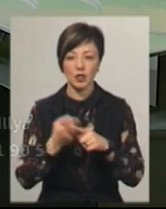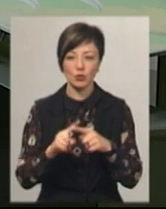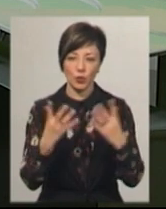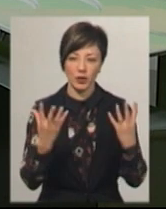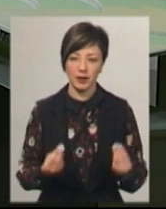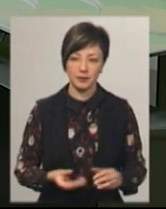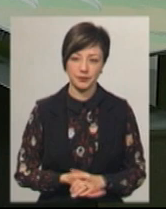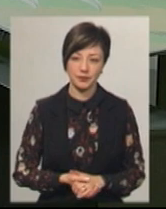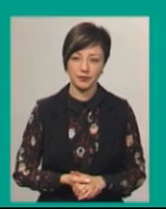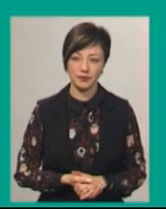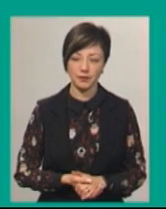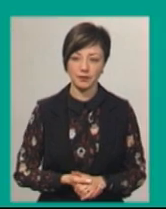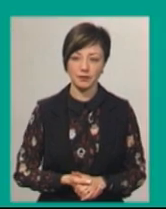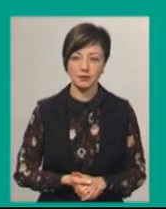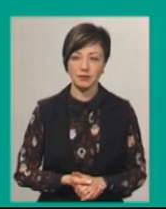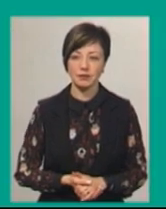дня.